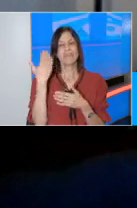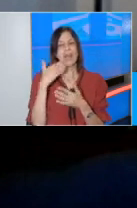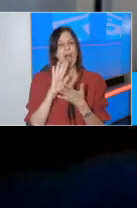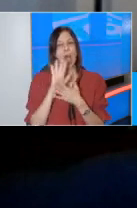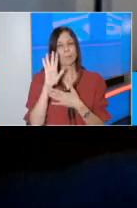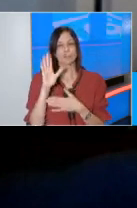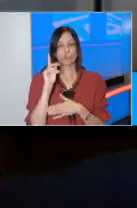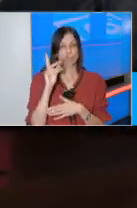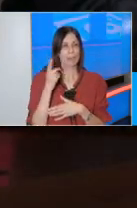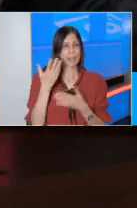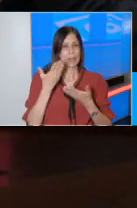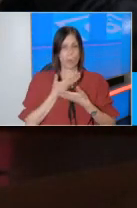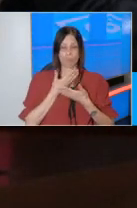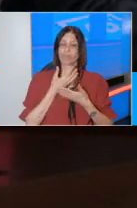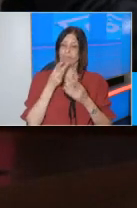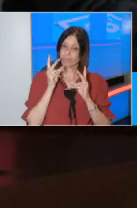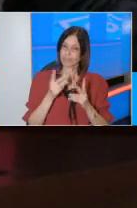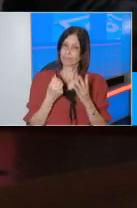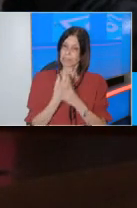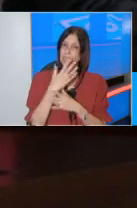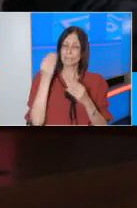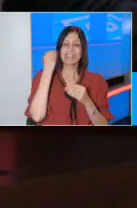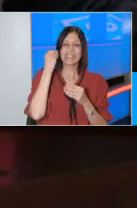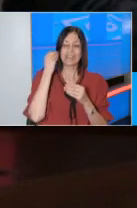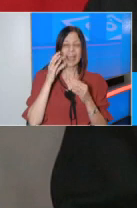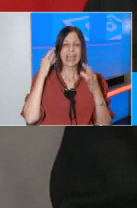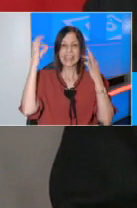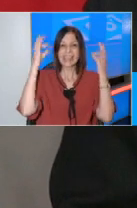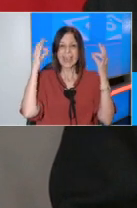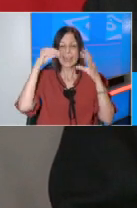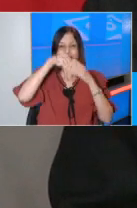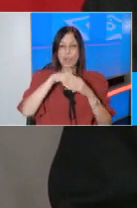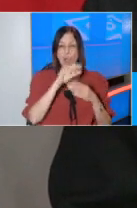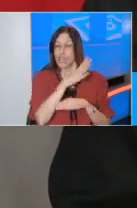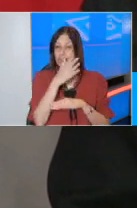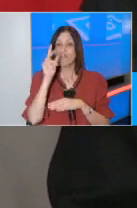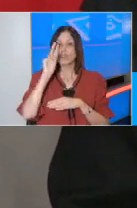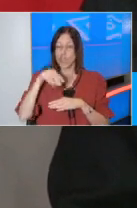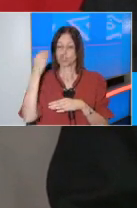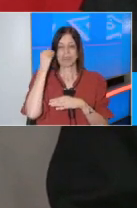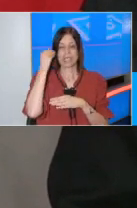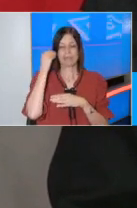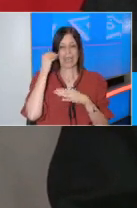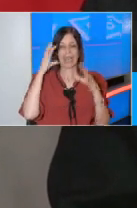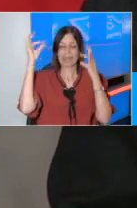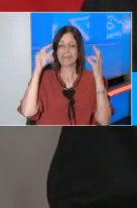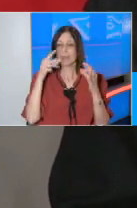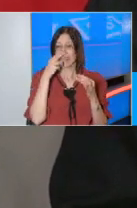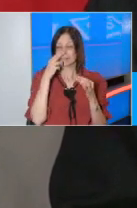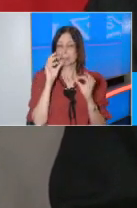כ-15 שנה קיבלו רשות להקים בית ספר אינדיאני בתוך השמורה. ויש להם בית ספר אינדיאני, והם מנסים